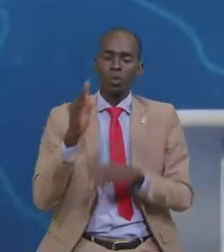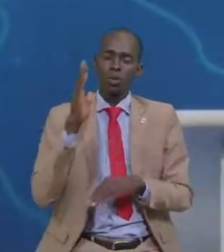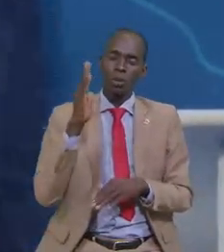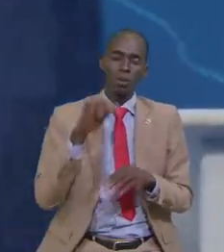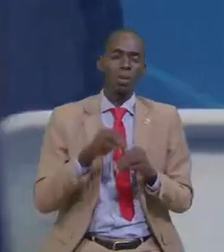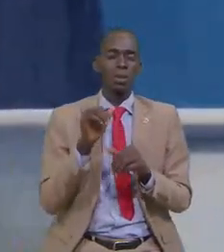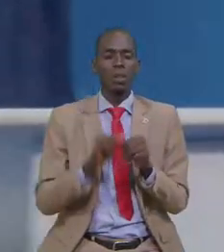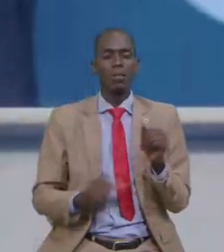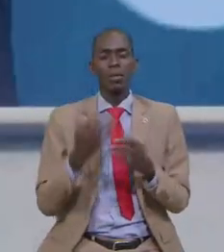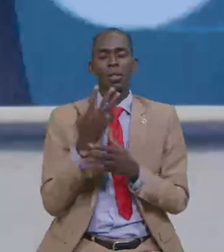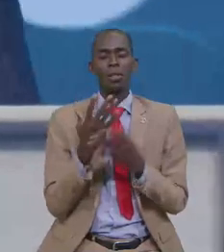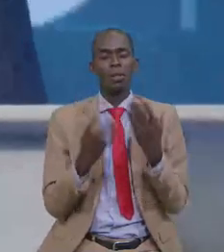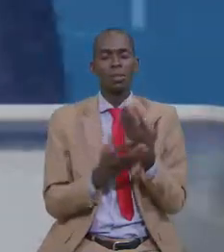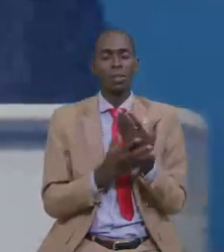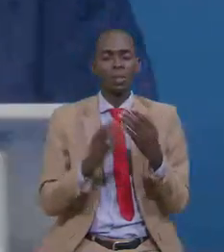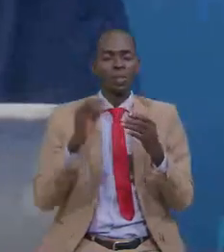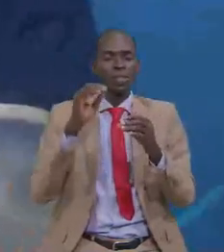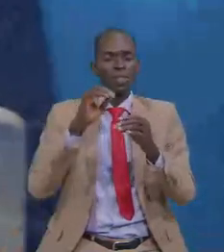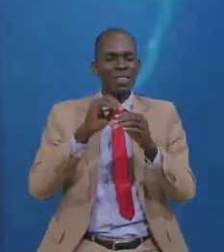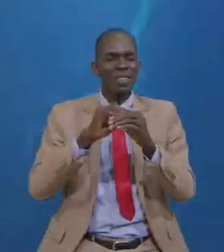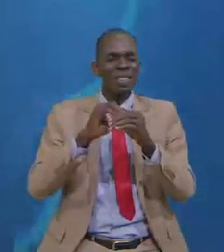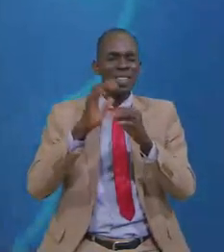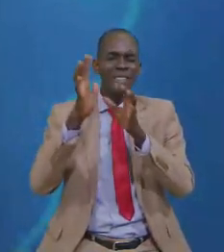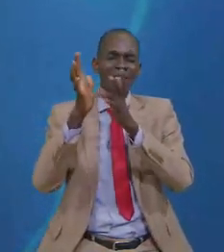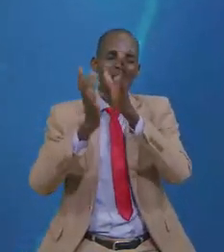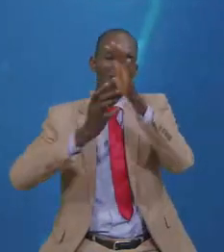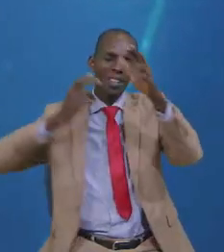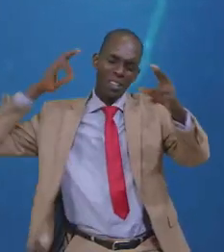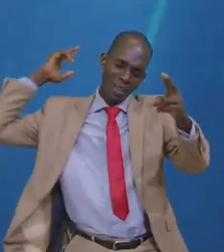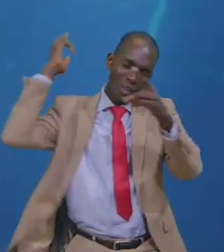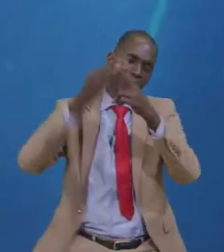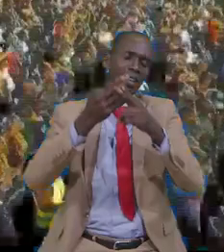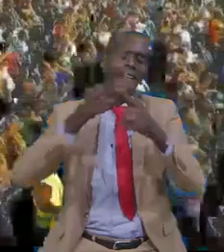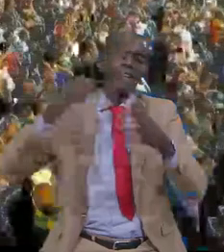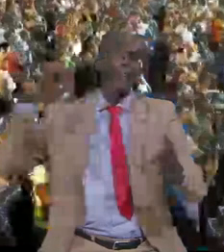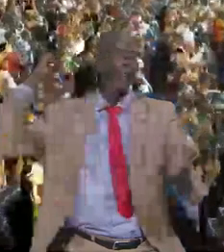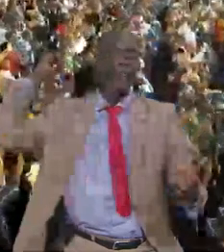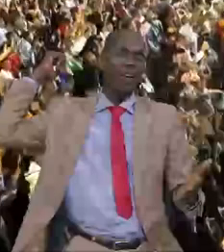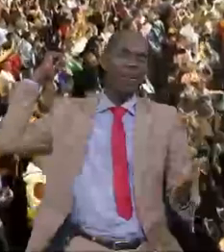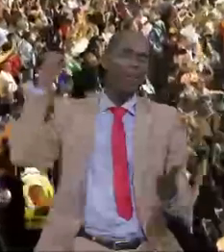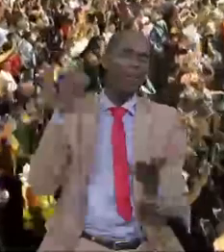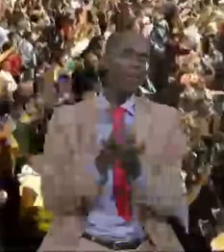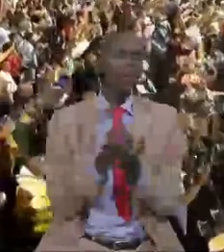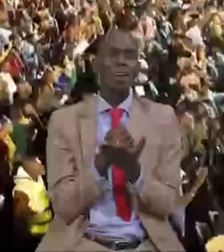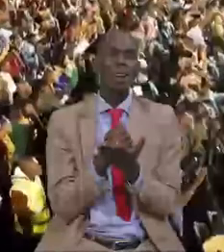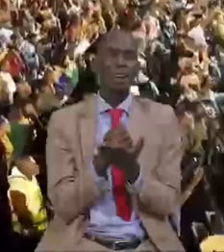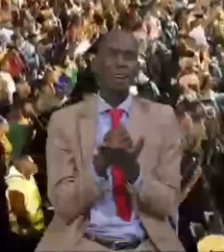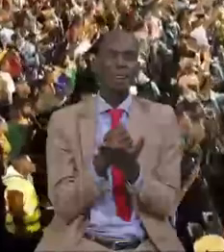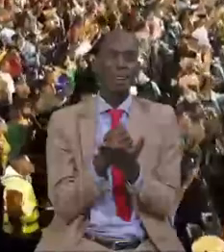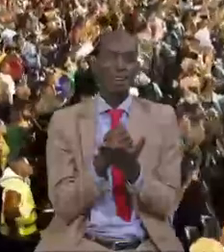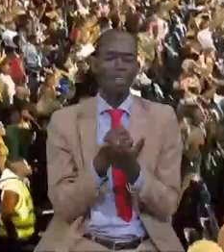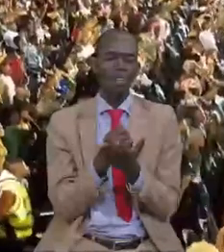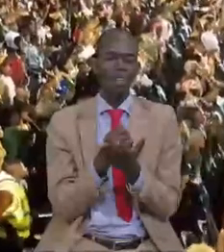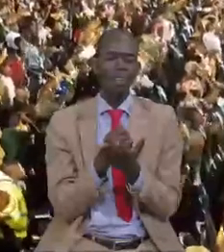le témoignage est dans chaque bouche. Au nom de Jésus, nous prions.